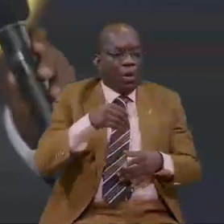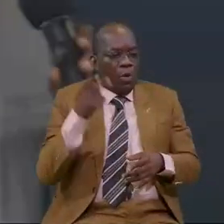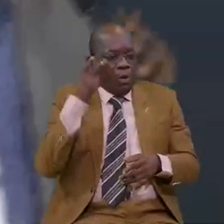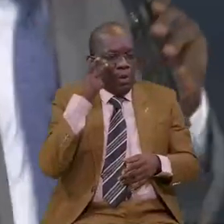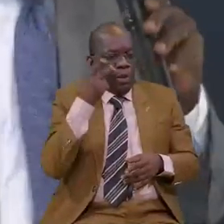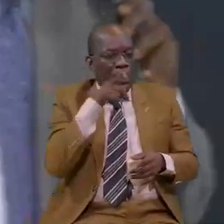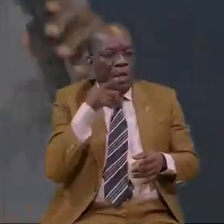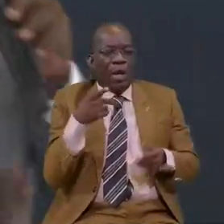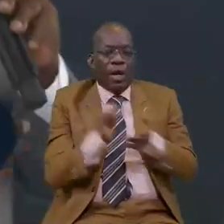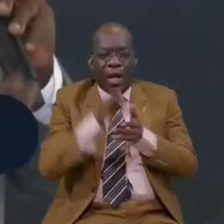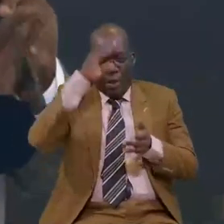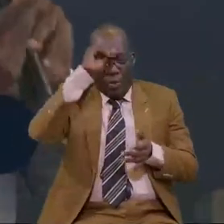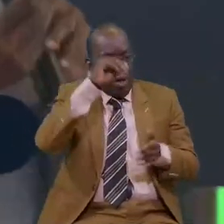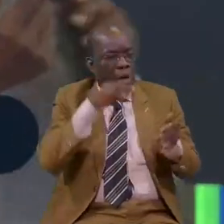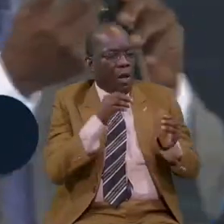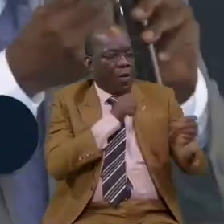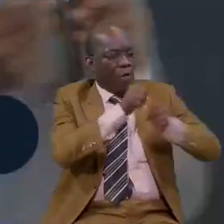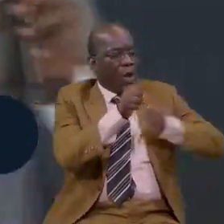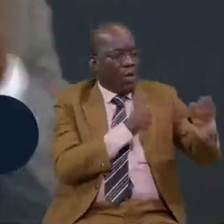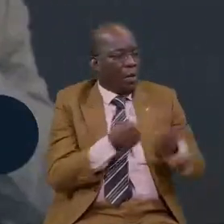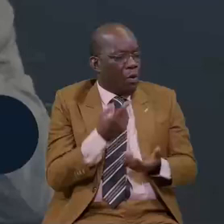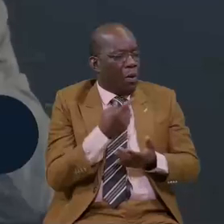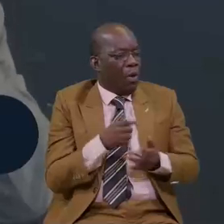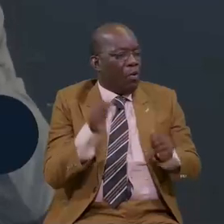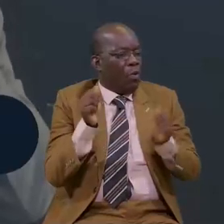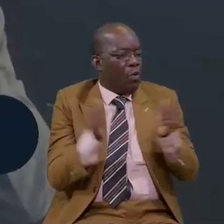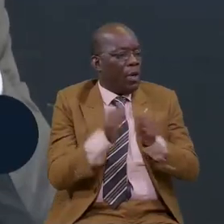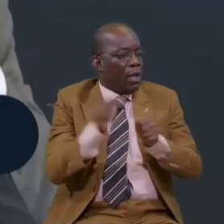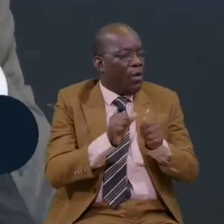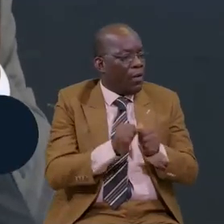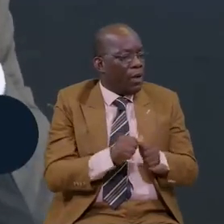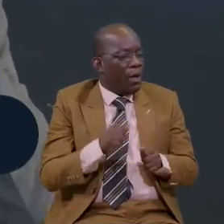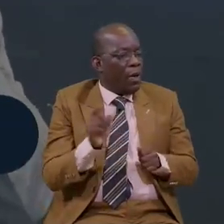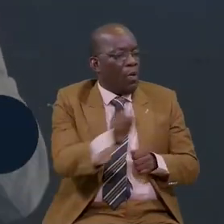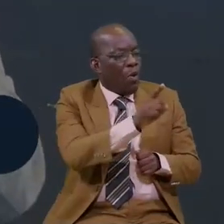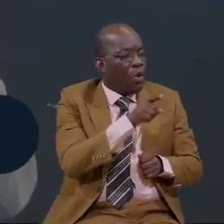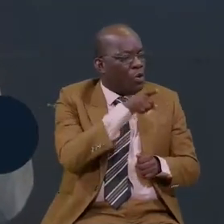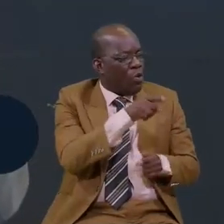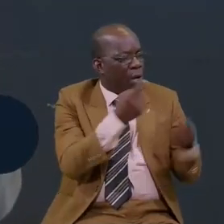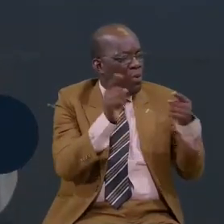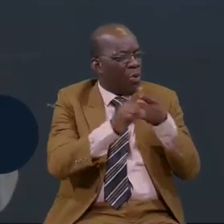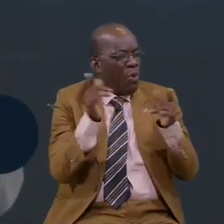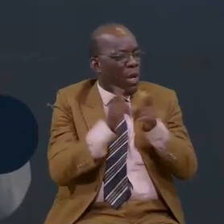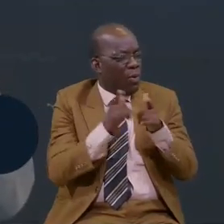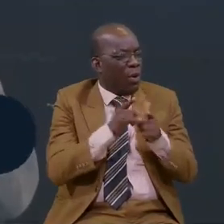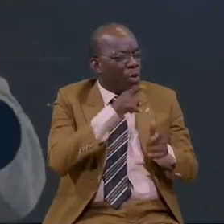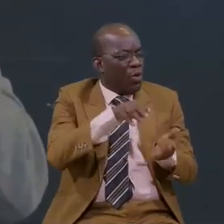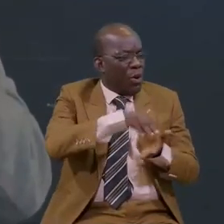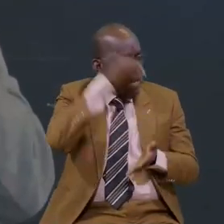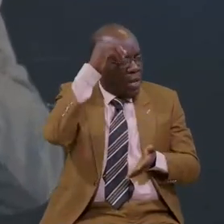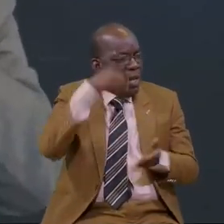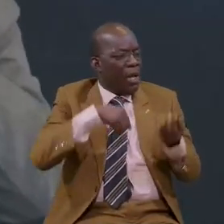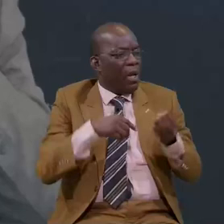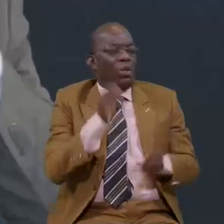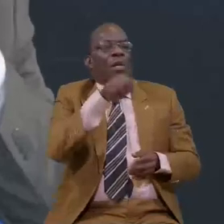nous sortons, nous le voyons en train de boxer quelqu'un, de se bagarrer avec quelqu'un. Et on dit, ah, ami, viens ici. Est-ce